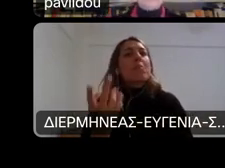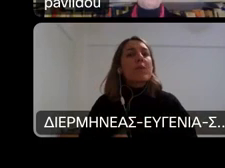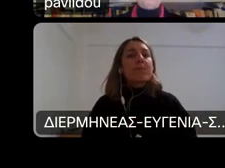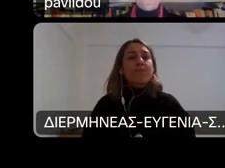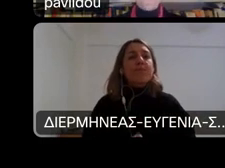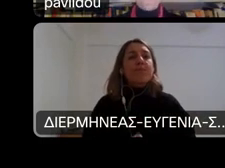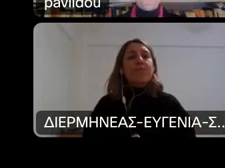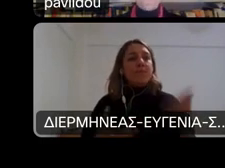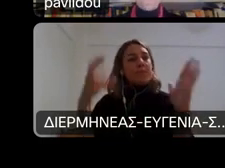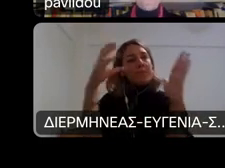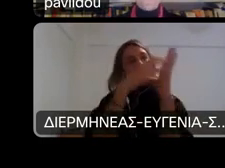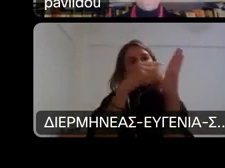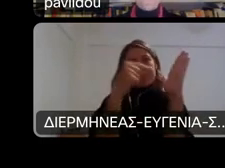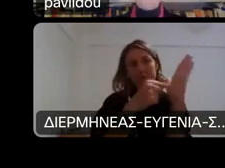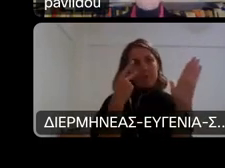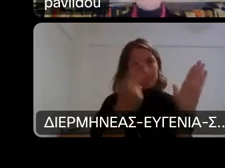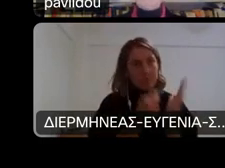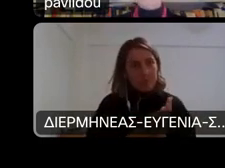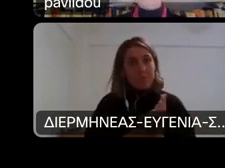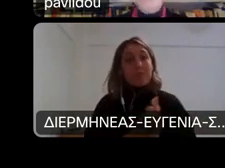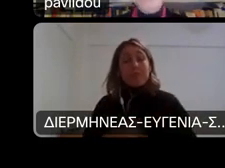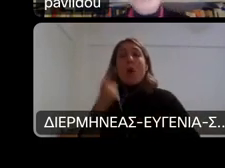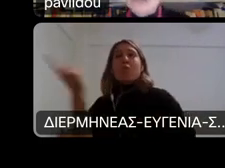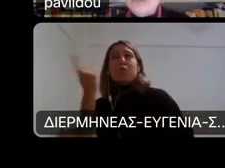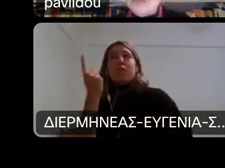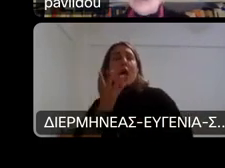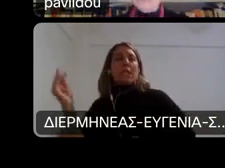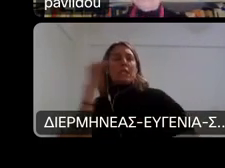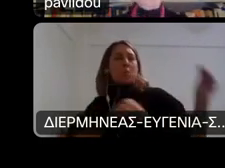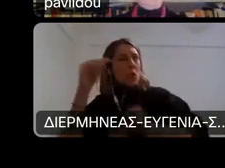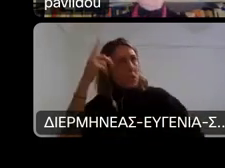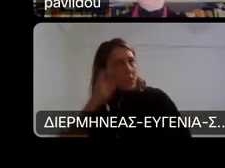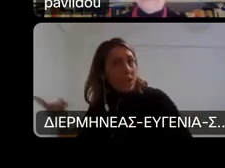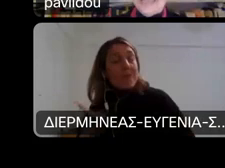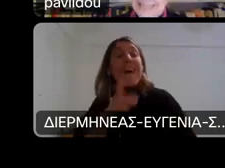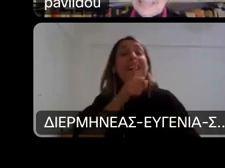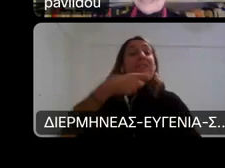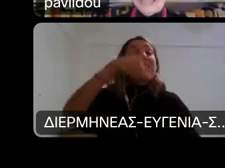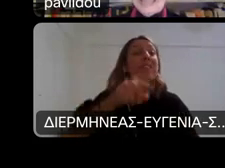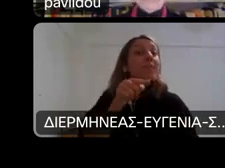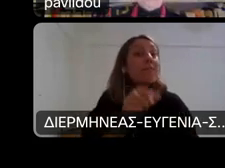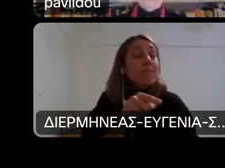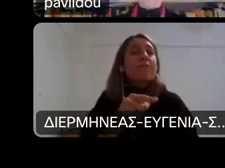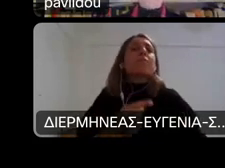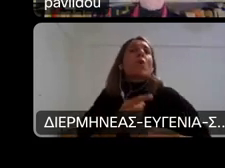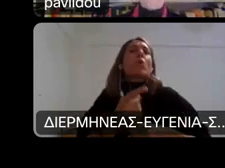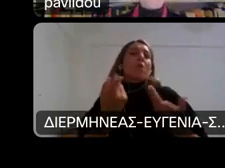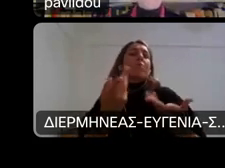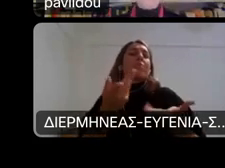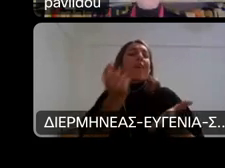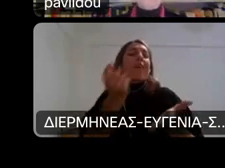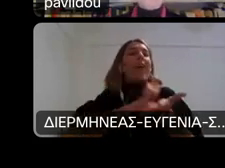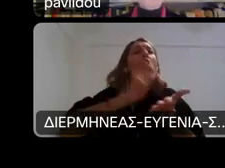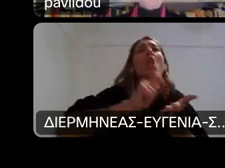το εξής απόσπασμα, πέρα από τις προγραμματισμένες συμμετοχές, την ημέρα αυτή η λογοτεχνική σκηνή απευθύνει